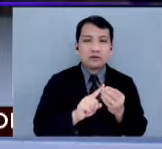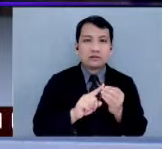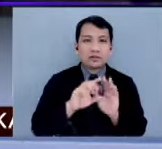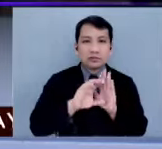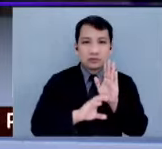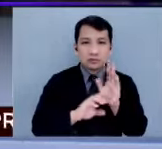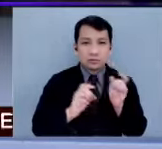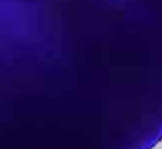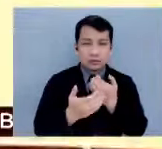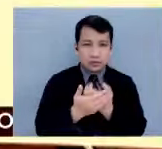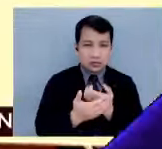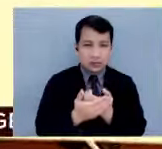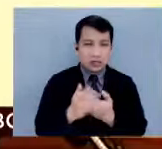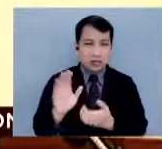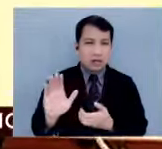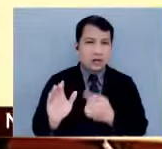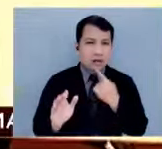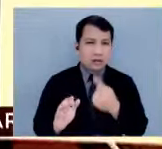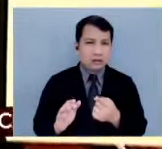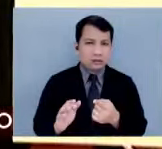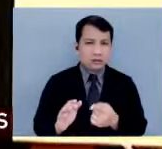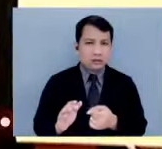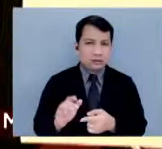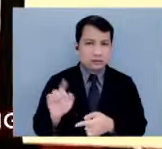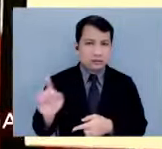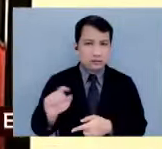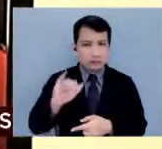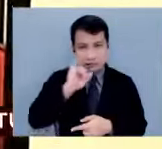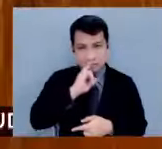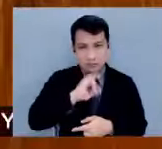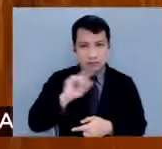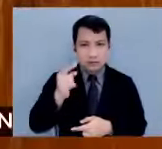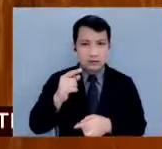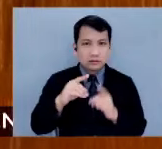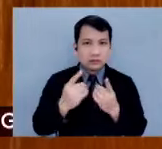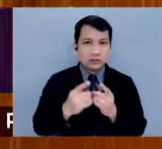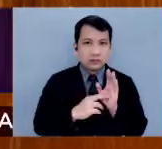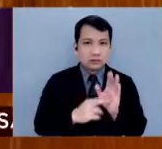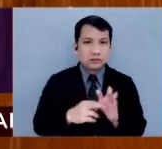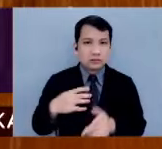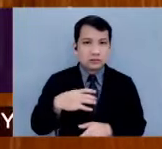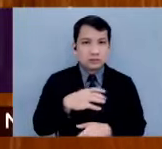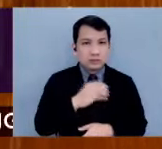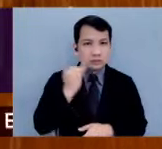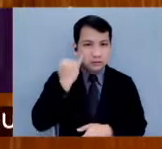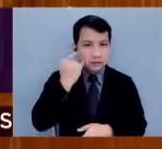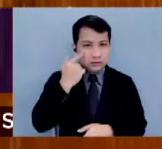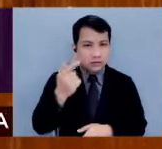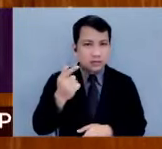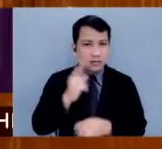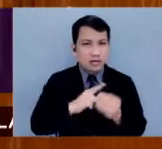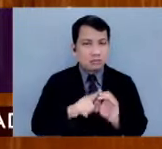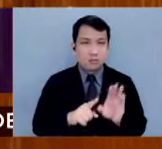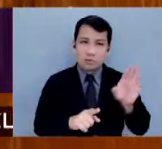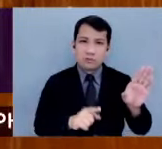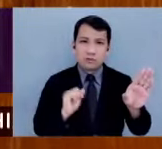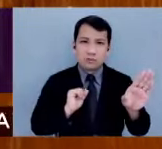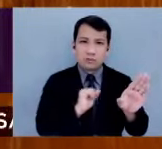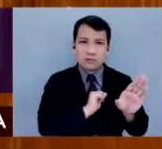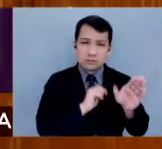saligang batas. Yan ang patutsada ni Iloilo 1st District Representative Janet Garin sa mga senador na tumututok sa